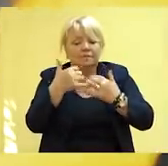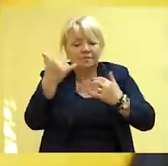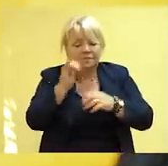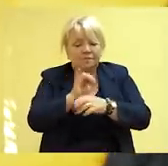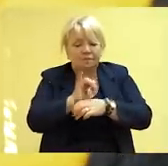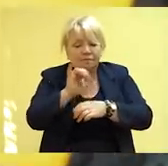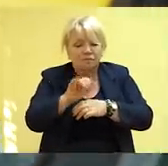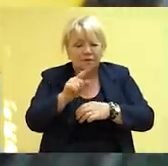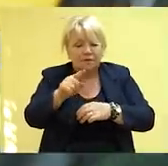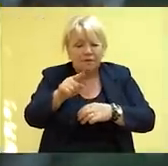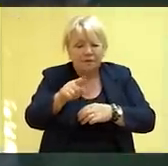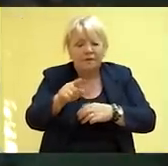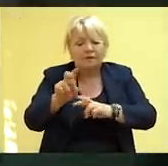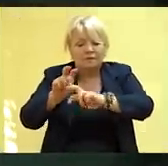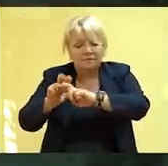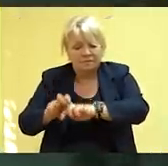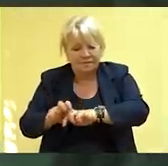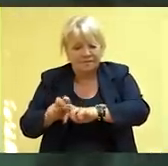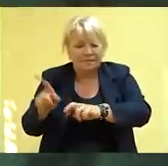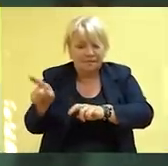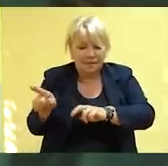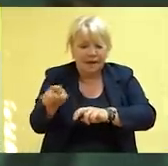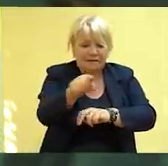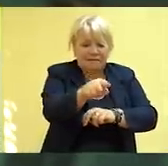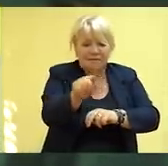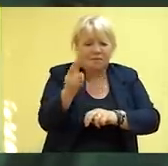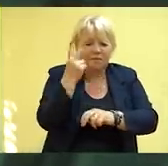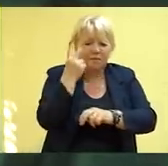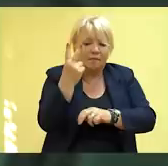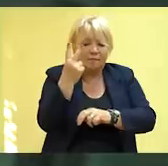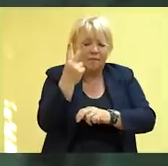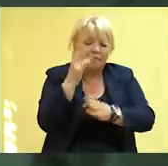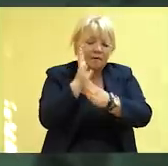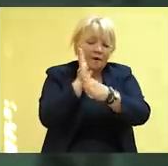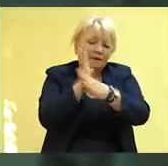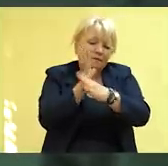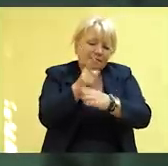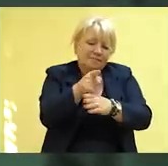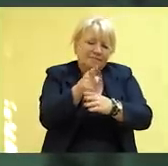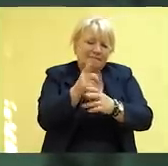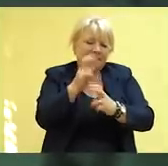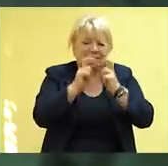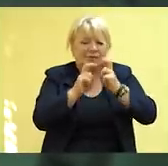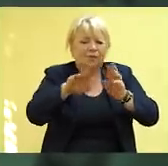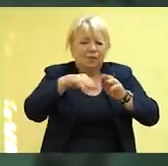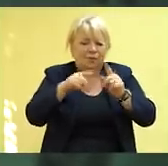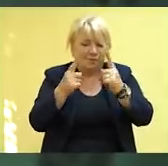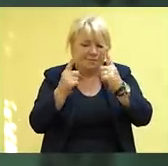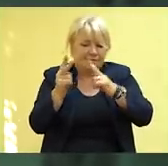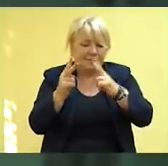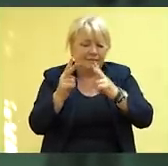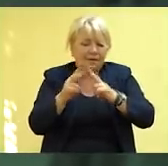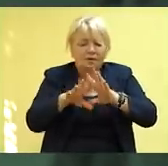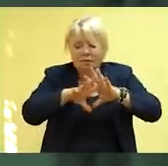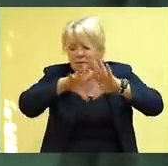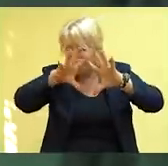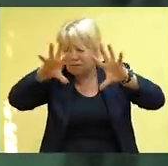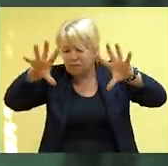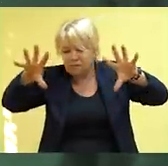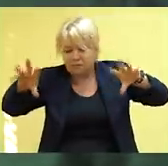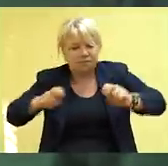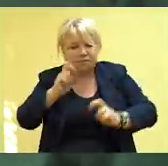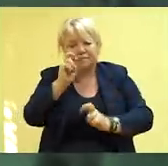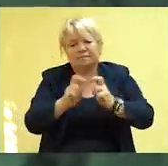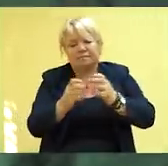სპორტკა მესამე ბოდიში. სიდენიები ეს და რა თქვი კიდე დამავიწყდა დისკები. არ არის